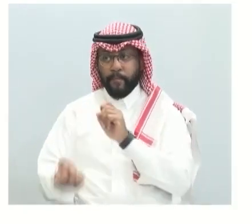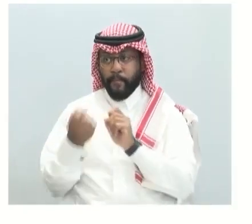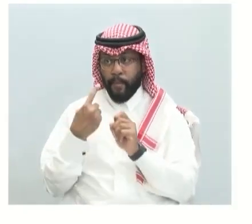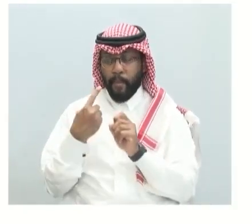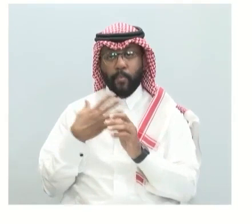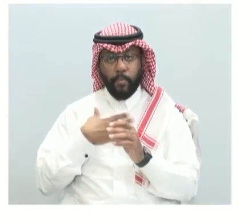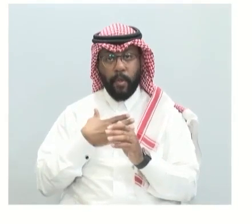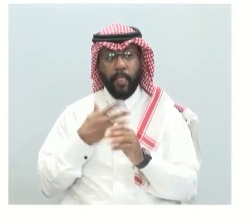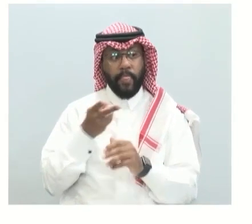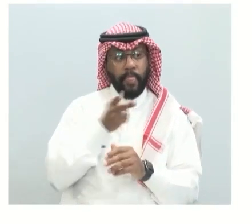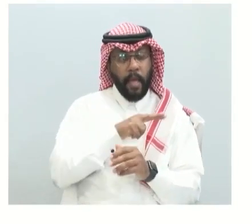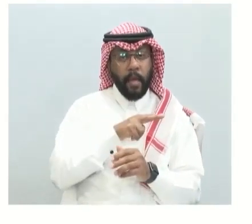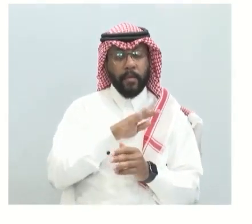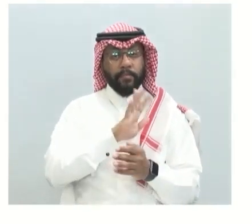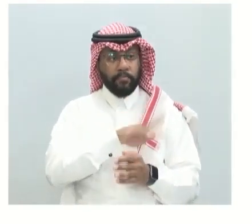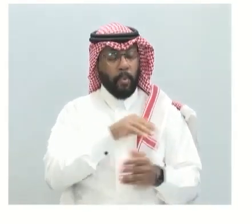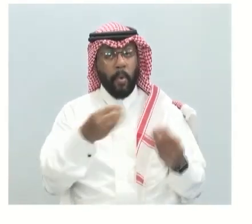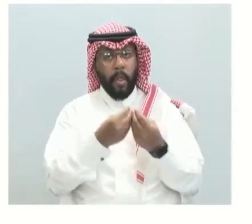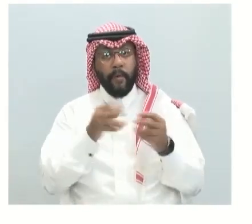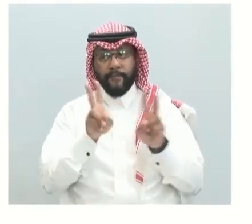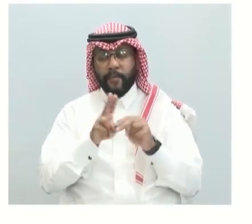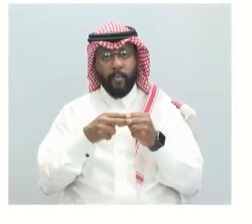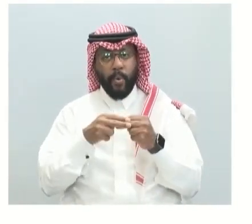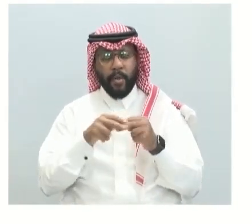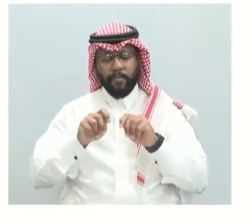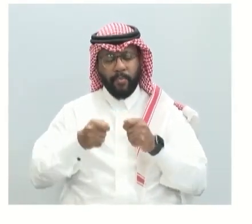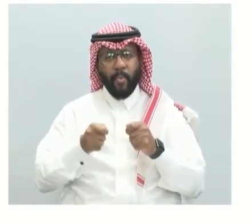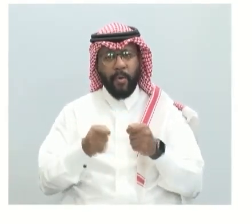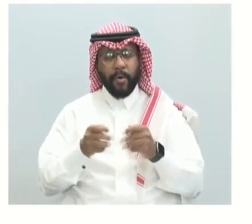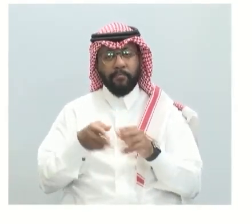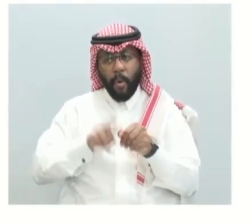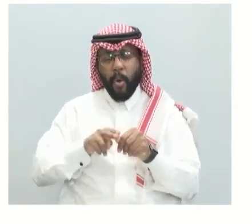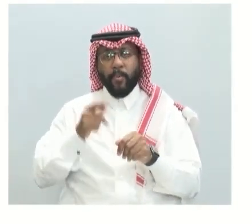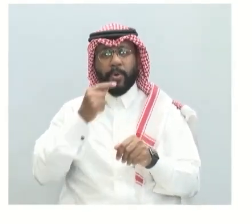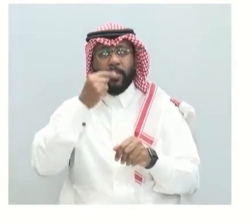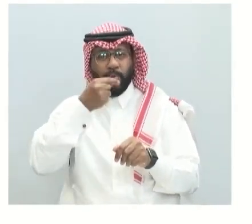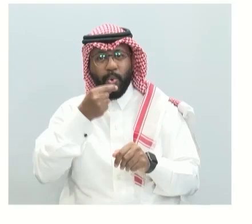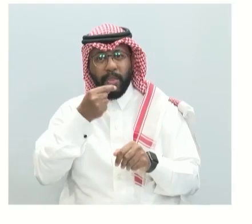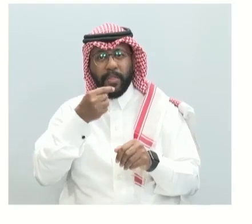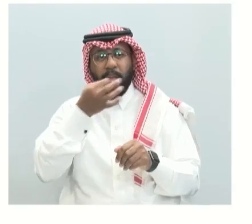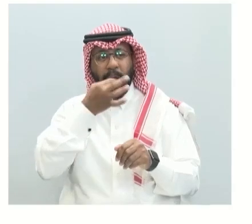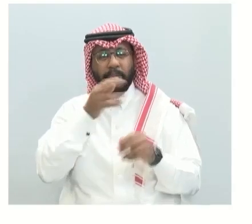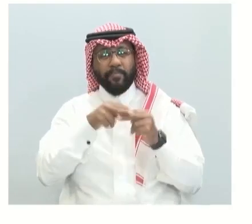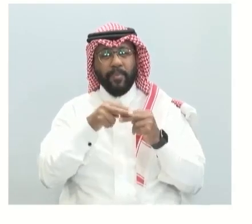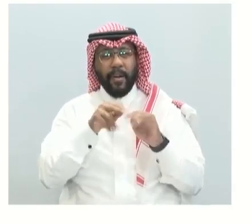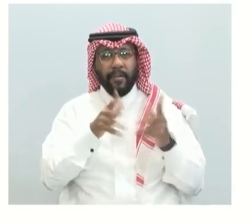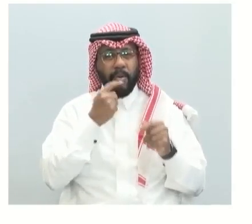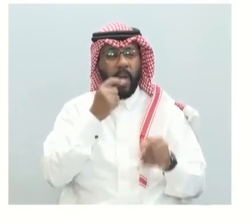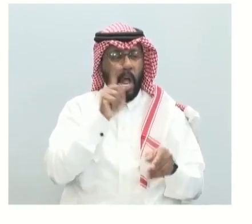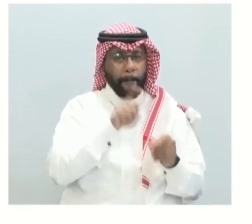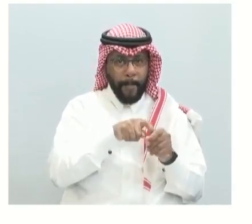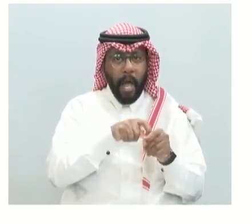الاتصال الى الشخص الاخر يستطيع ايقاف تشغيل صوت الميكروفون او اعادته او يقوم بانهاء المكالمه